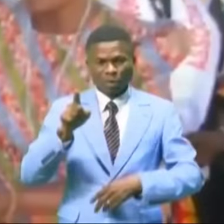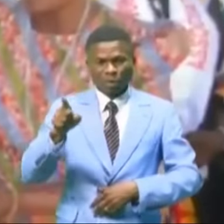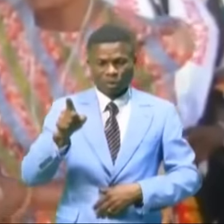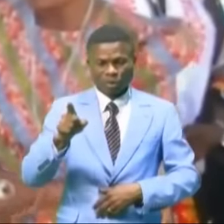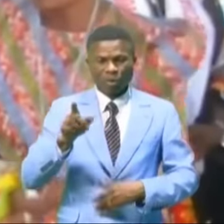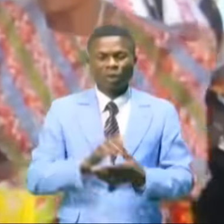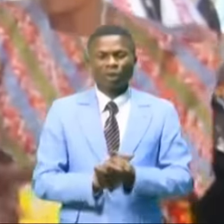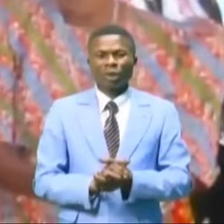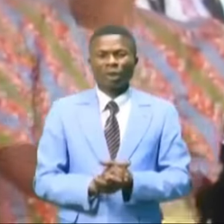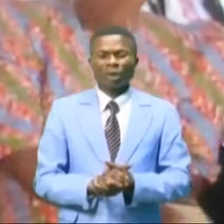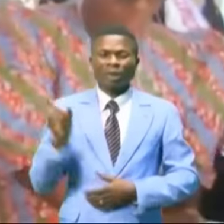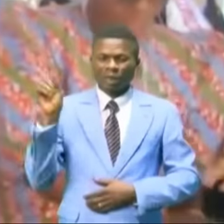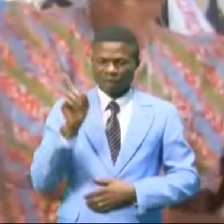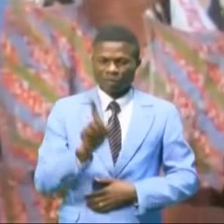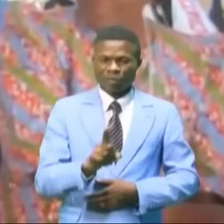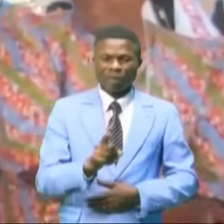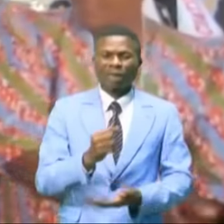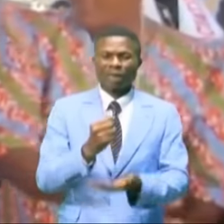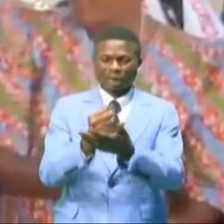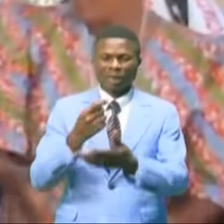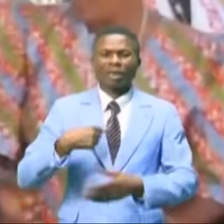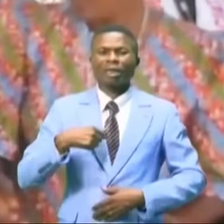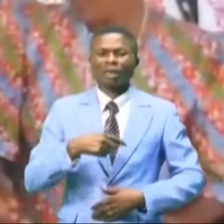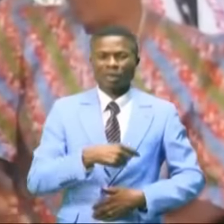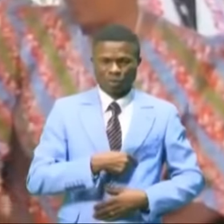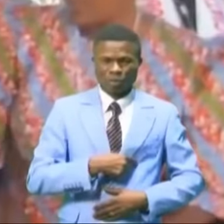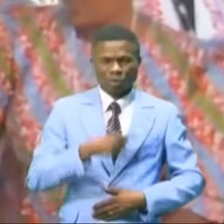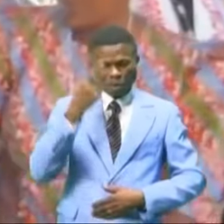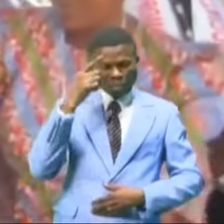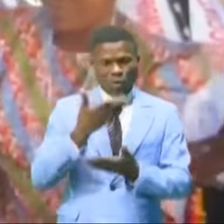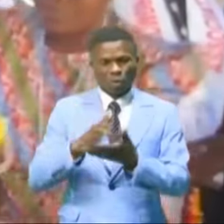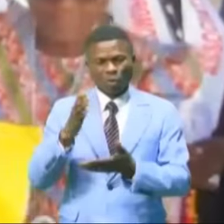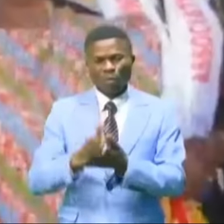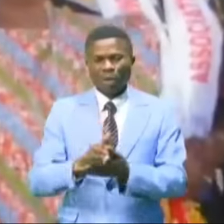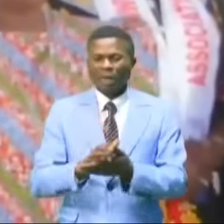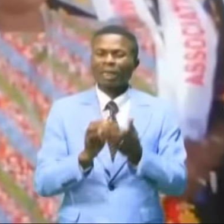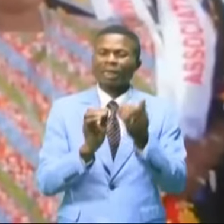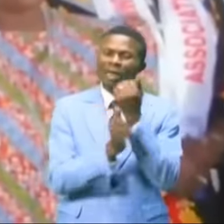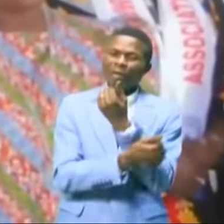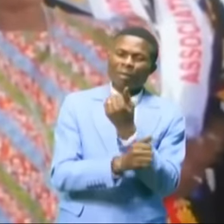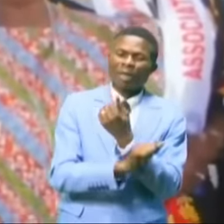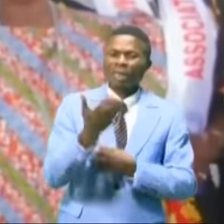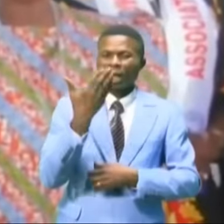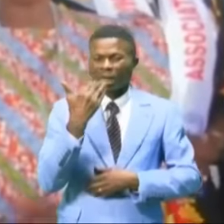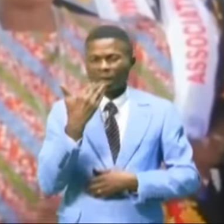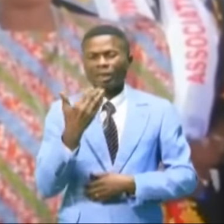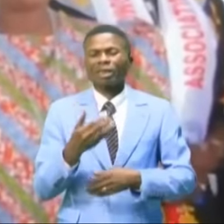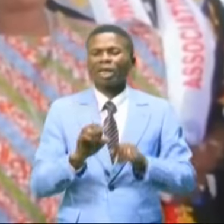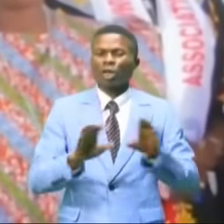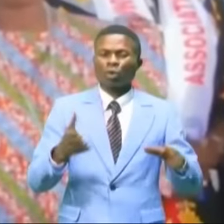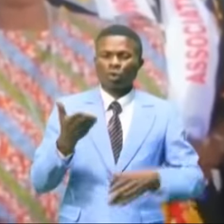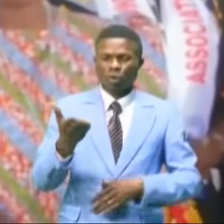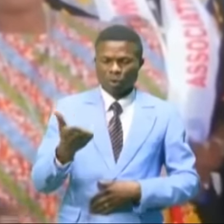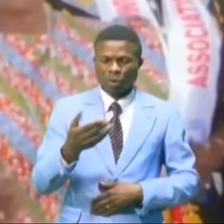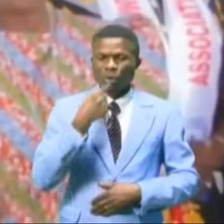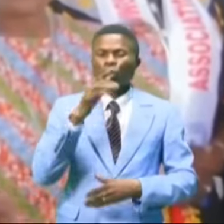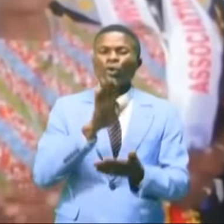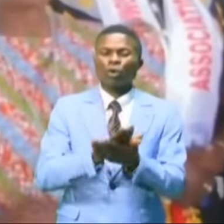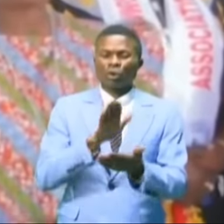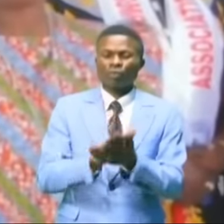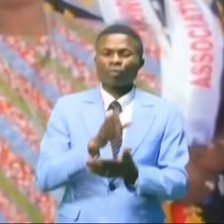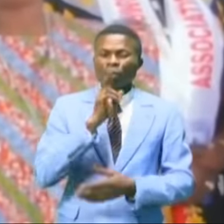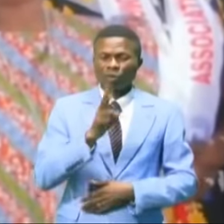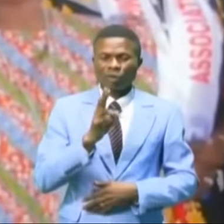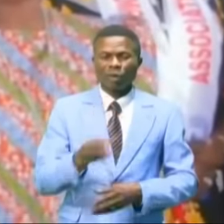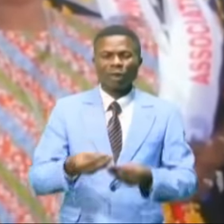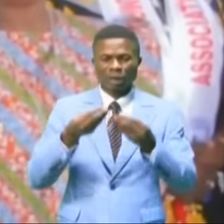permis que cette circonstance soit à la hauteur aujourd'hui. Nous disons sincèrement et nous les